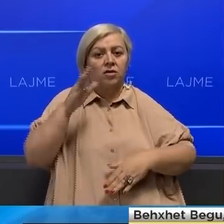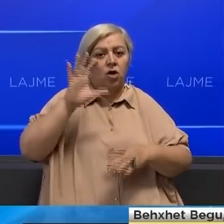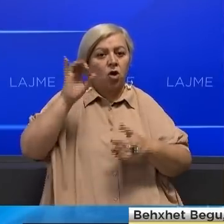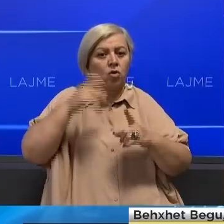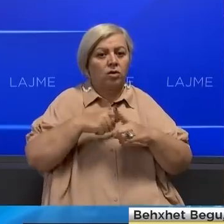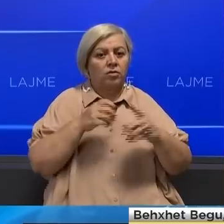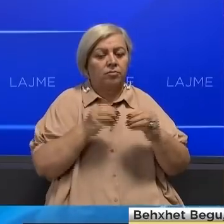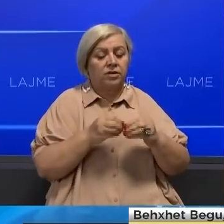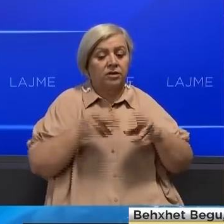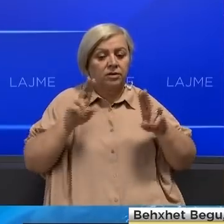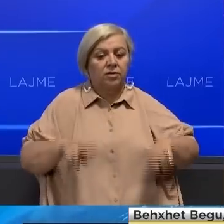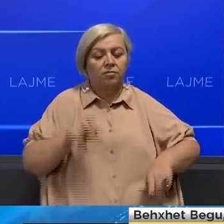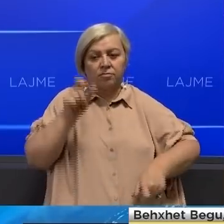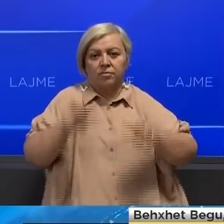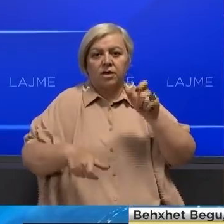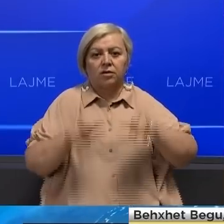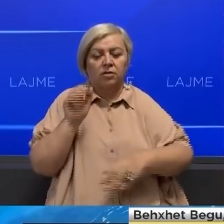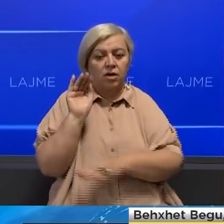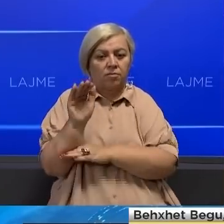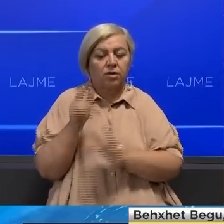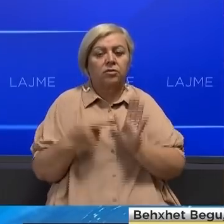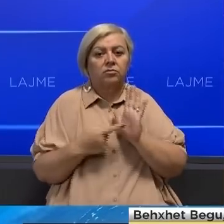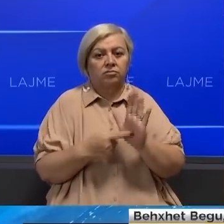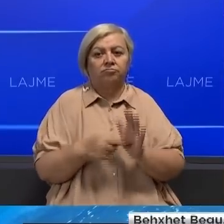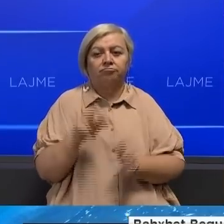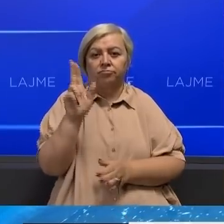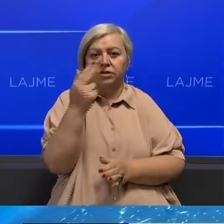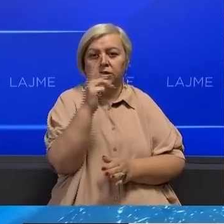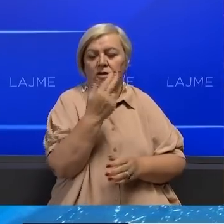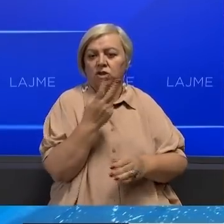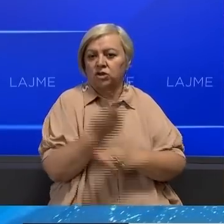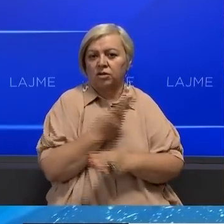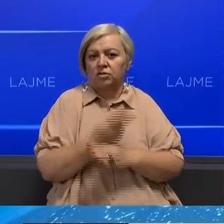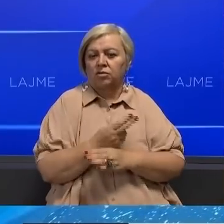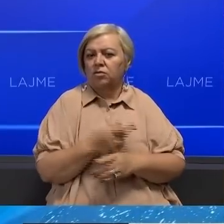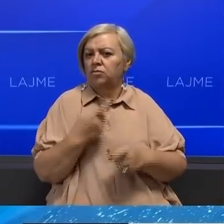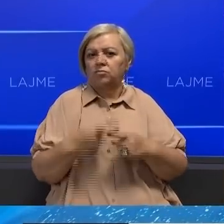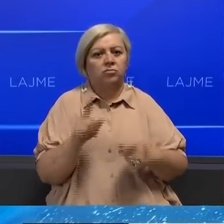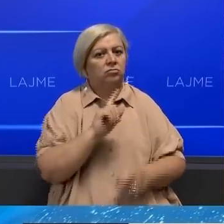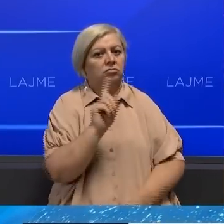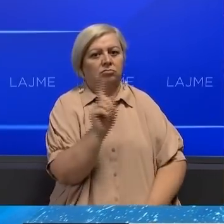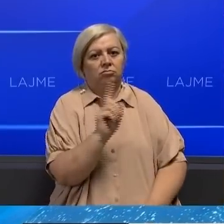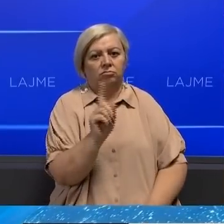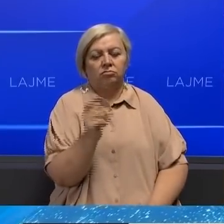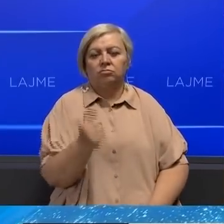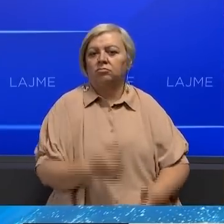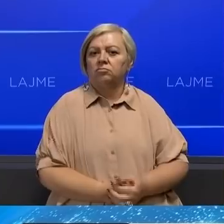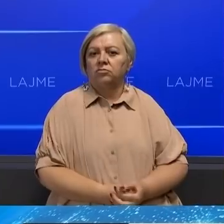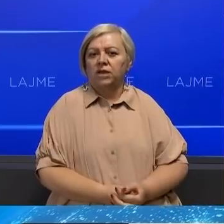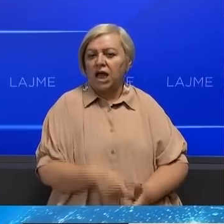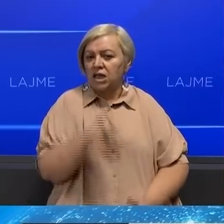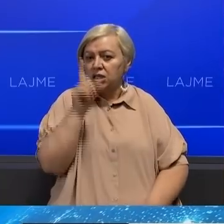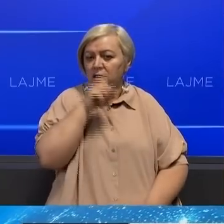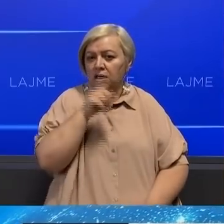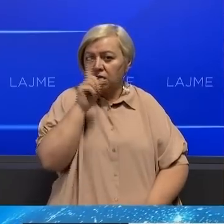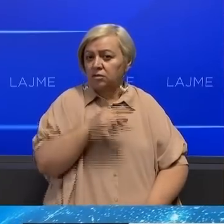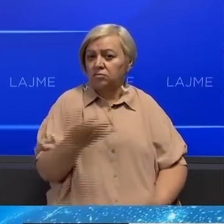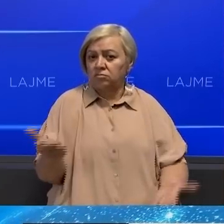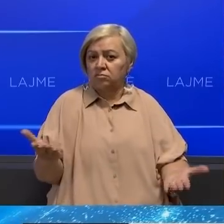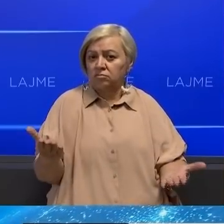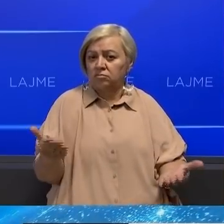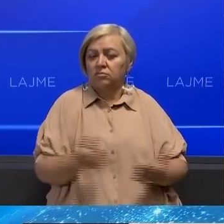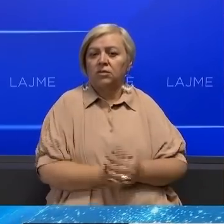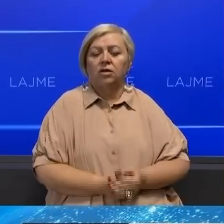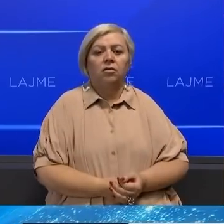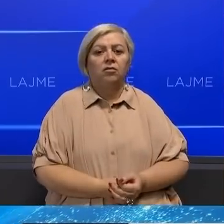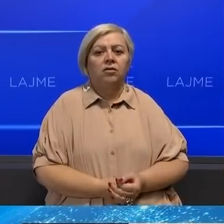për të drejtat e njeriut në raportin e vetë, i vënë thirrje shteteve që të mos arsyetohen në përteksin të rrejshme për të shkelur të drejtat e njeriut,